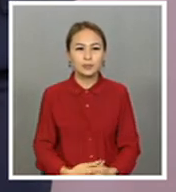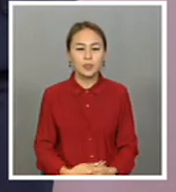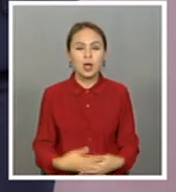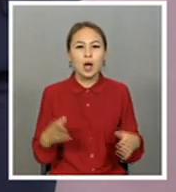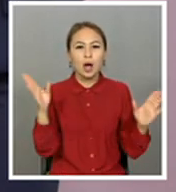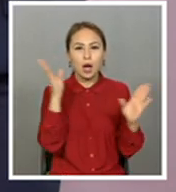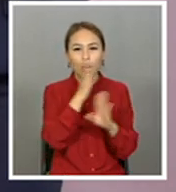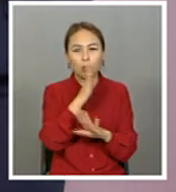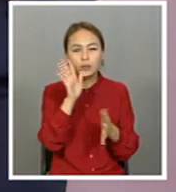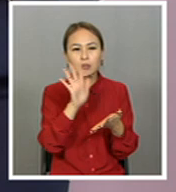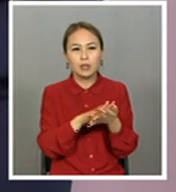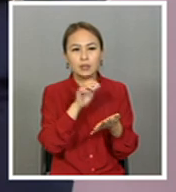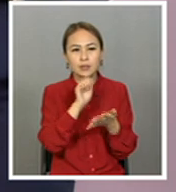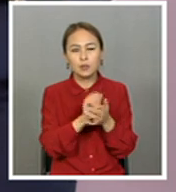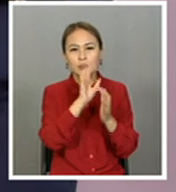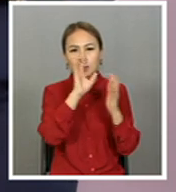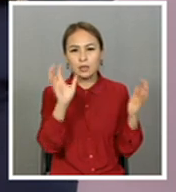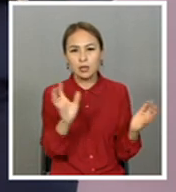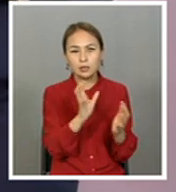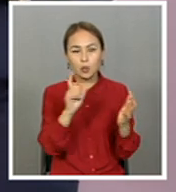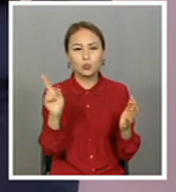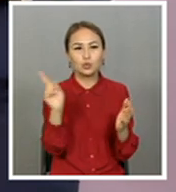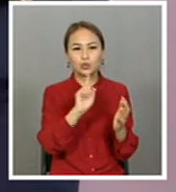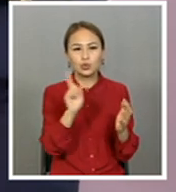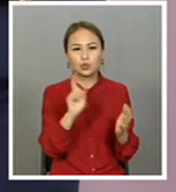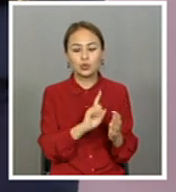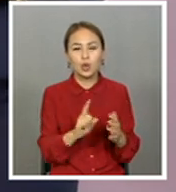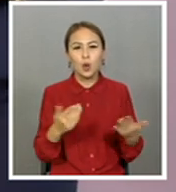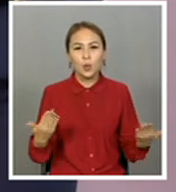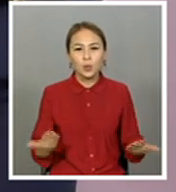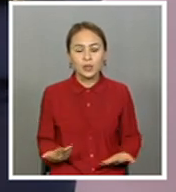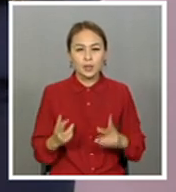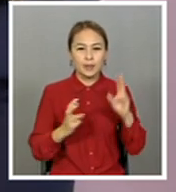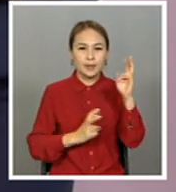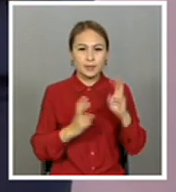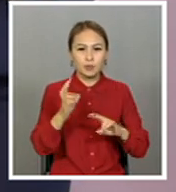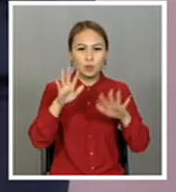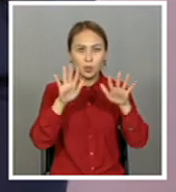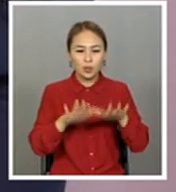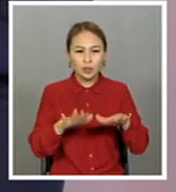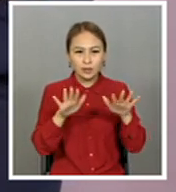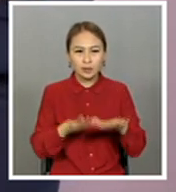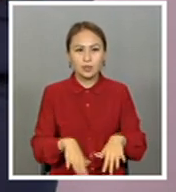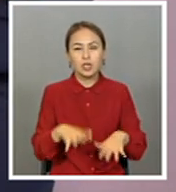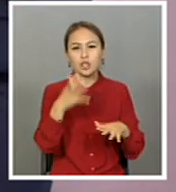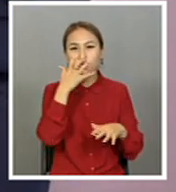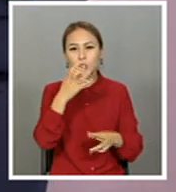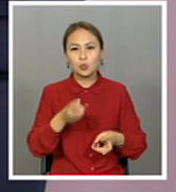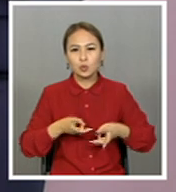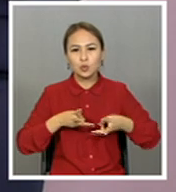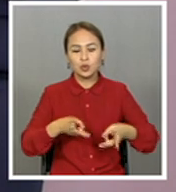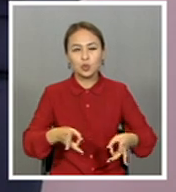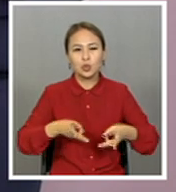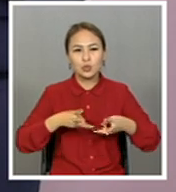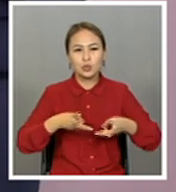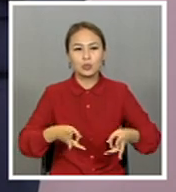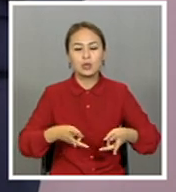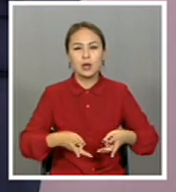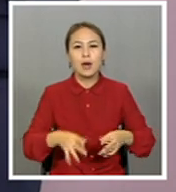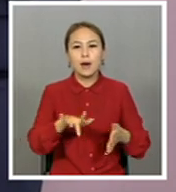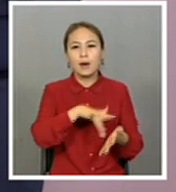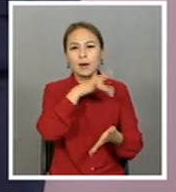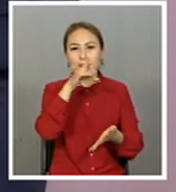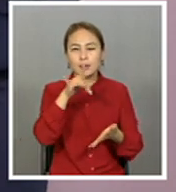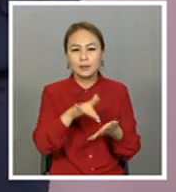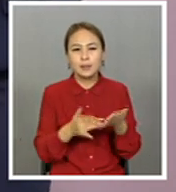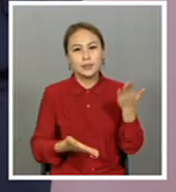Ауаны ластанудан сақтау үшін өнеркәсіп орындарын, жылыту жүйесін, қаладан